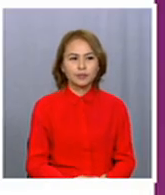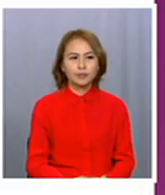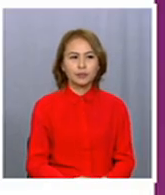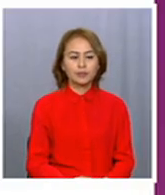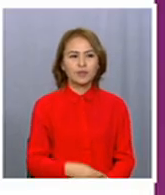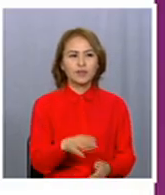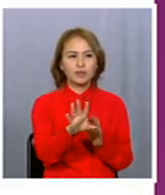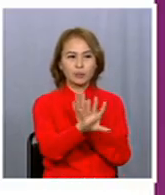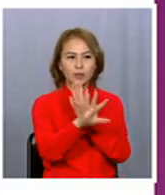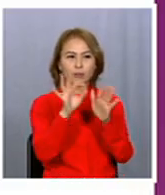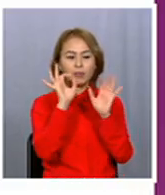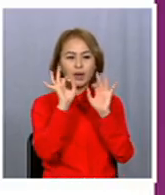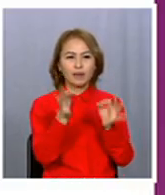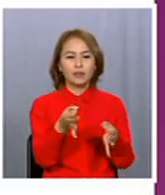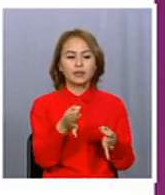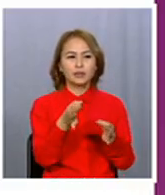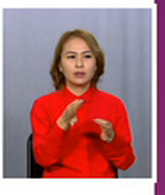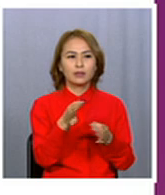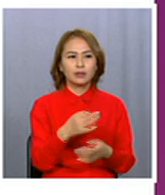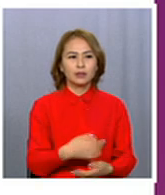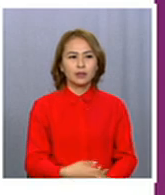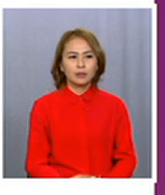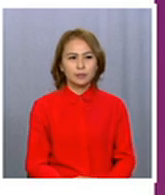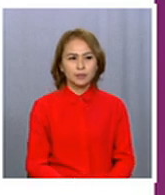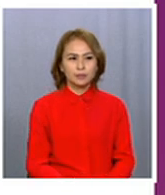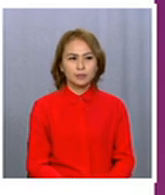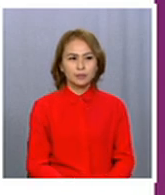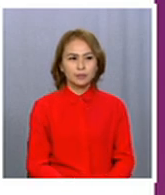Выберите правильные варианты ответа. Как вы думаете?